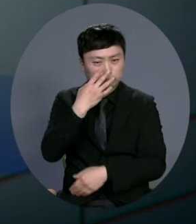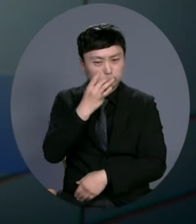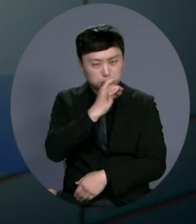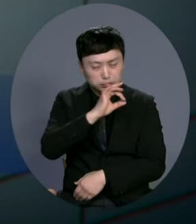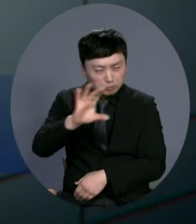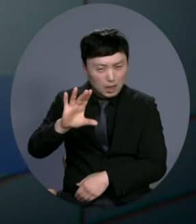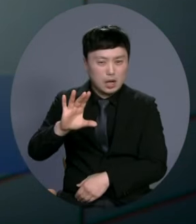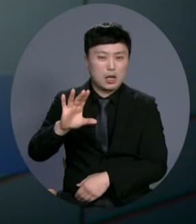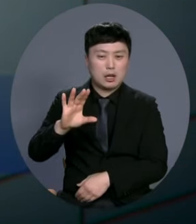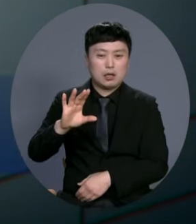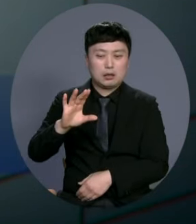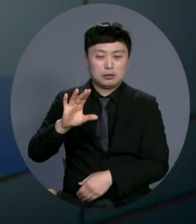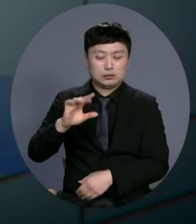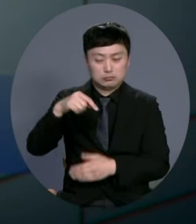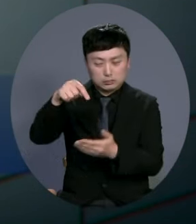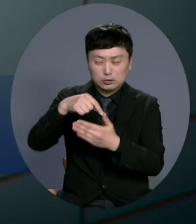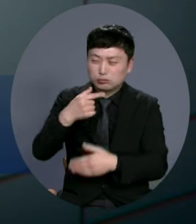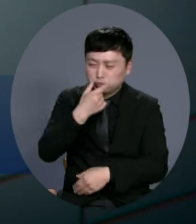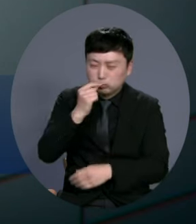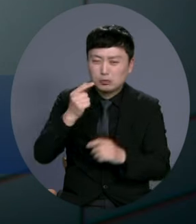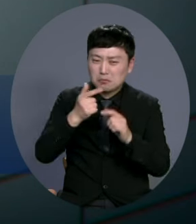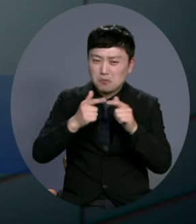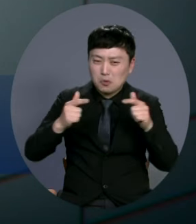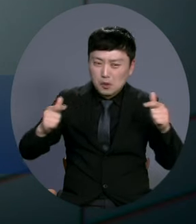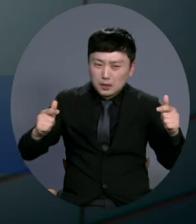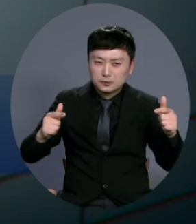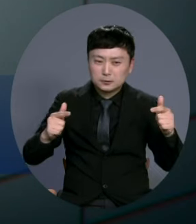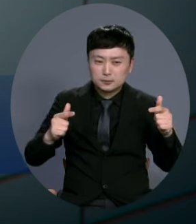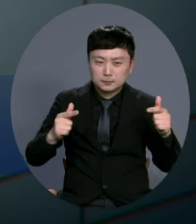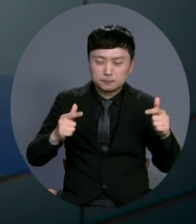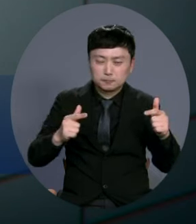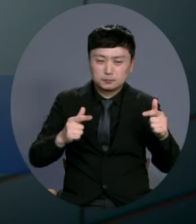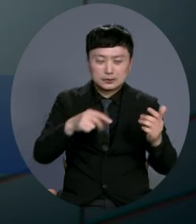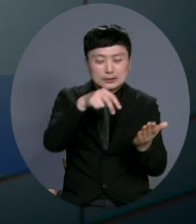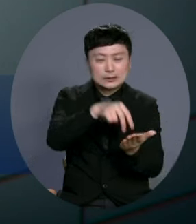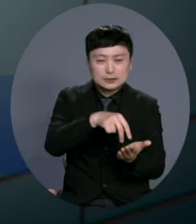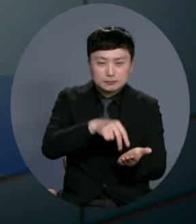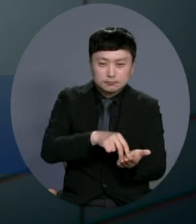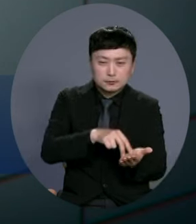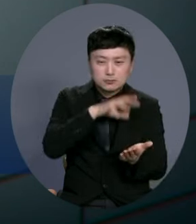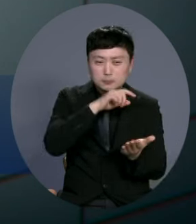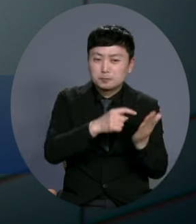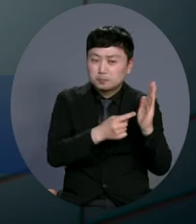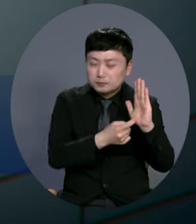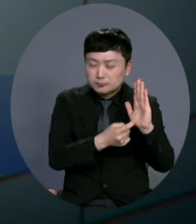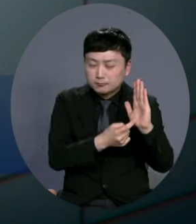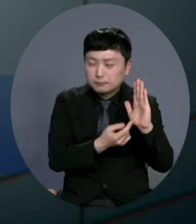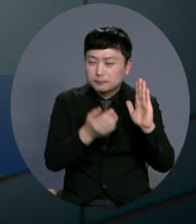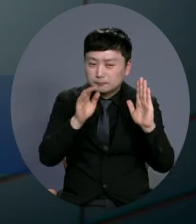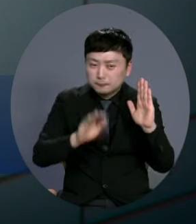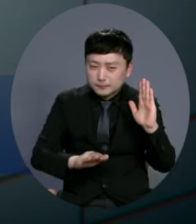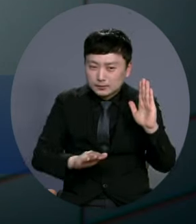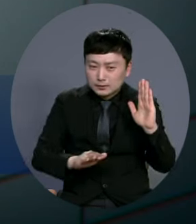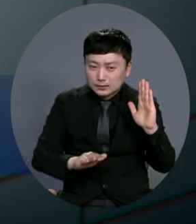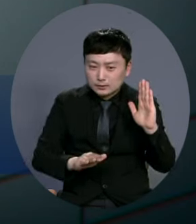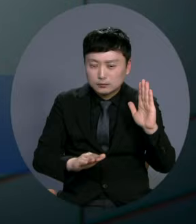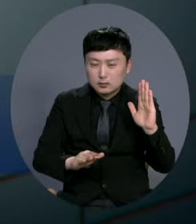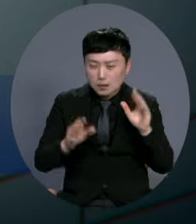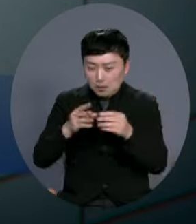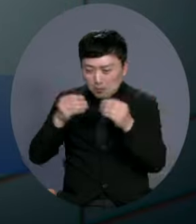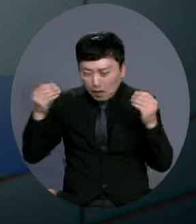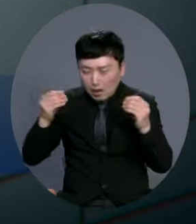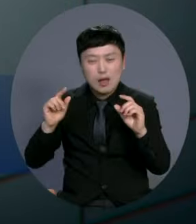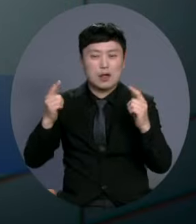이야기하고 뭐 의견 수름이 부족했다 뭐 뭐 각자가 각자의 입장에서 여러 가지 의견을 이야기를 할 수 있습니다만 사실 그런